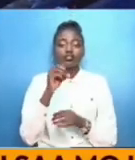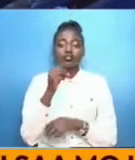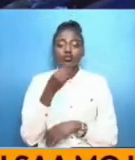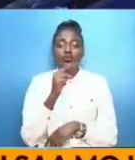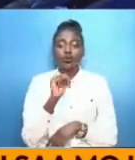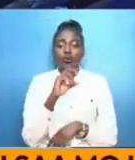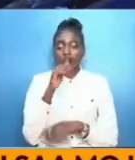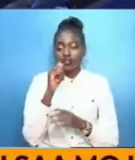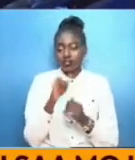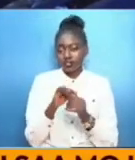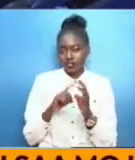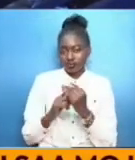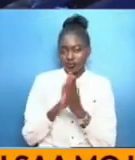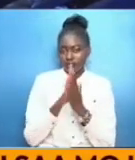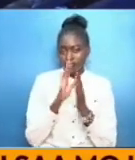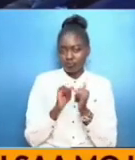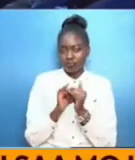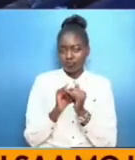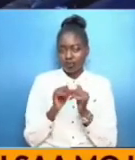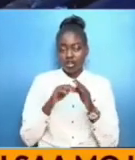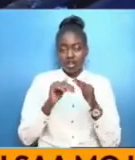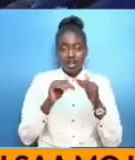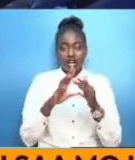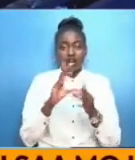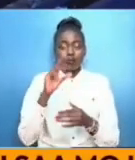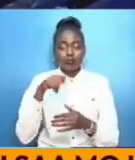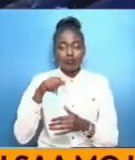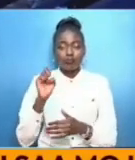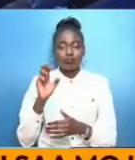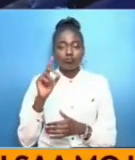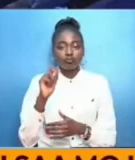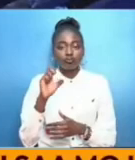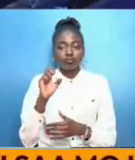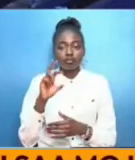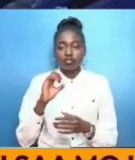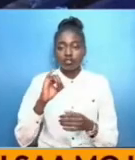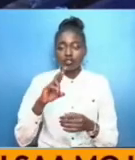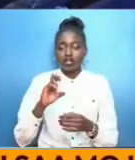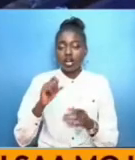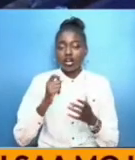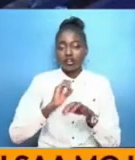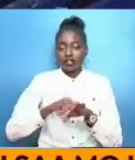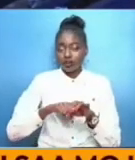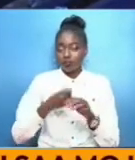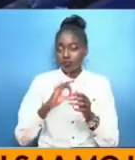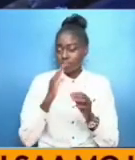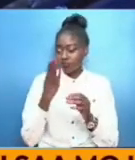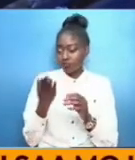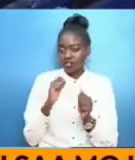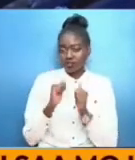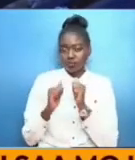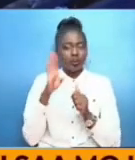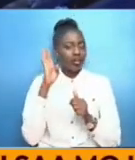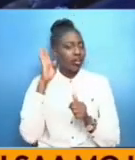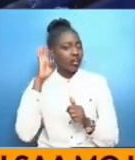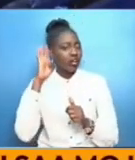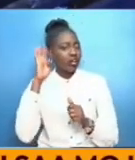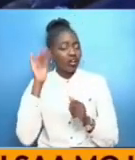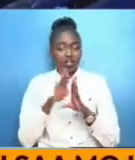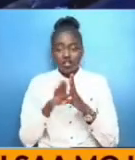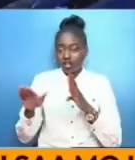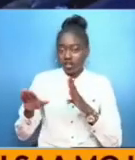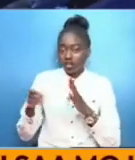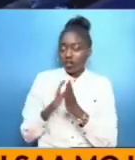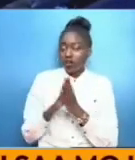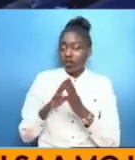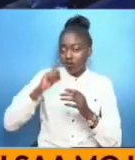hiyo ilitolewa na hakimu mkuu mwandamizi Peter Ndege wakati wa kesi hiyo ilipokuwa ikisikizwa. Upande wa